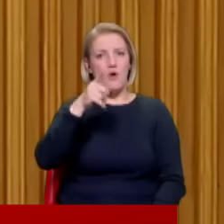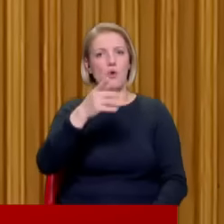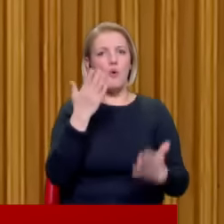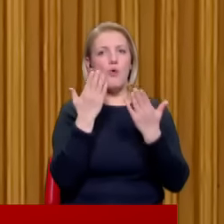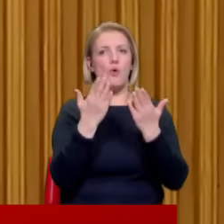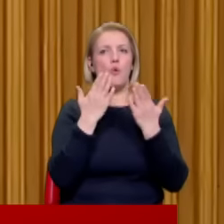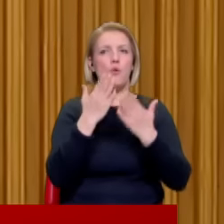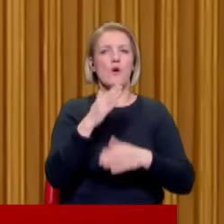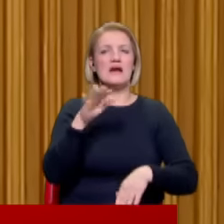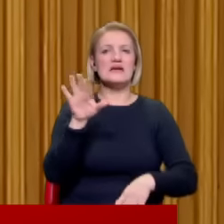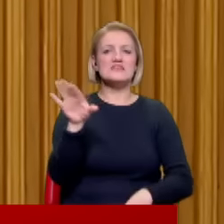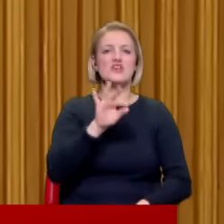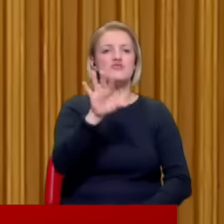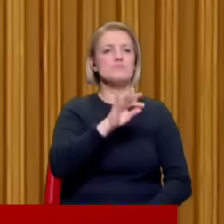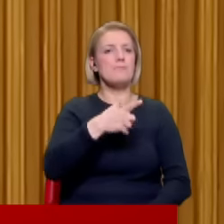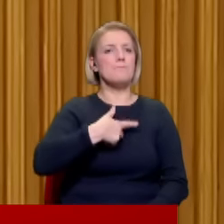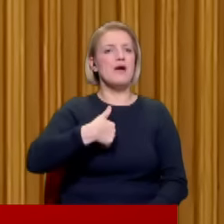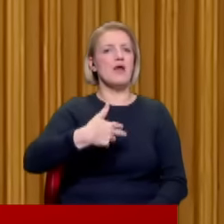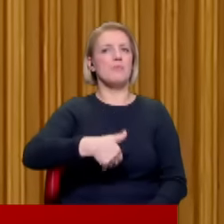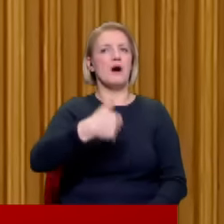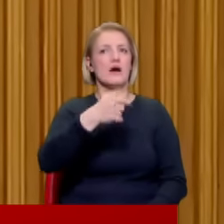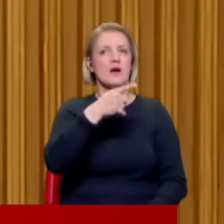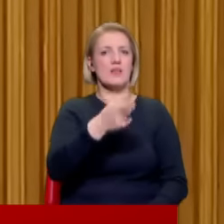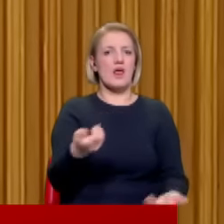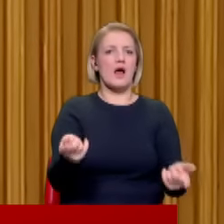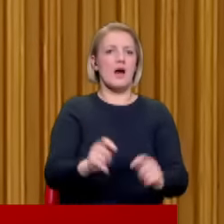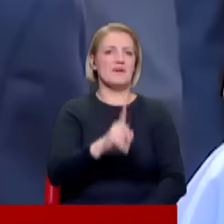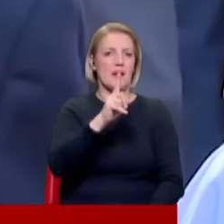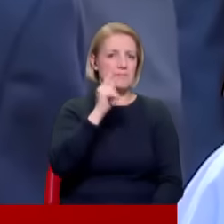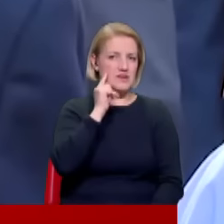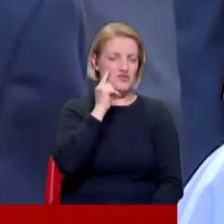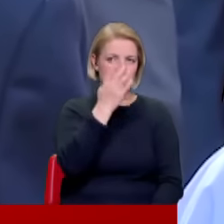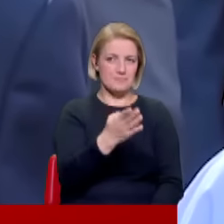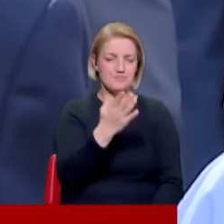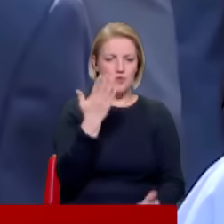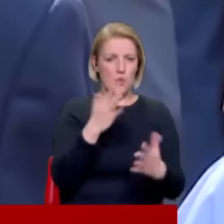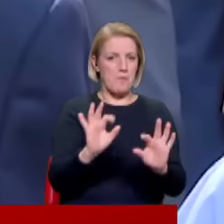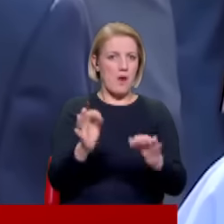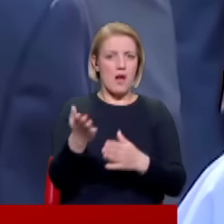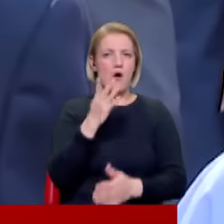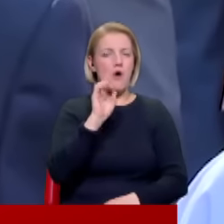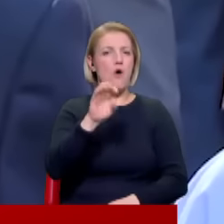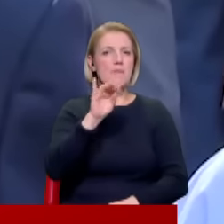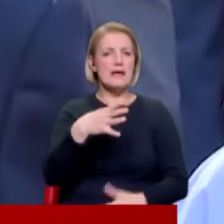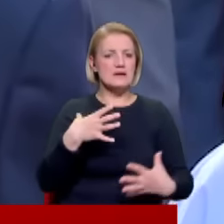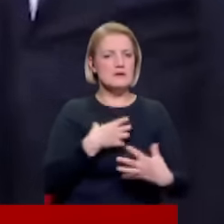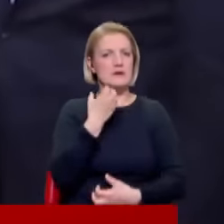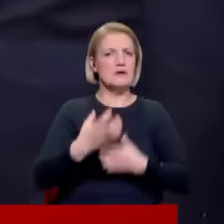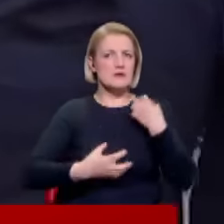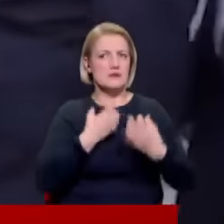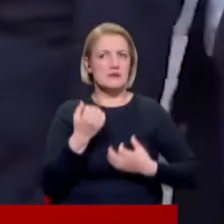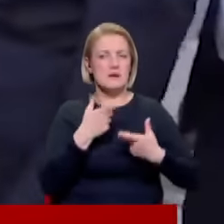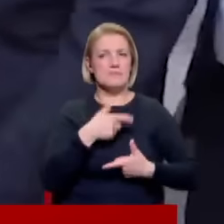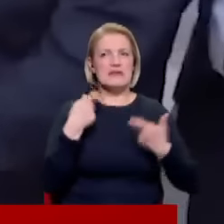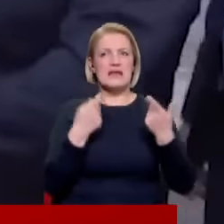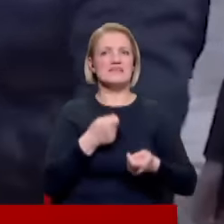okulları seçilmiş belediye başkanlarına kapatan birisin. Okullar bu haldeyken, öğretmenler sıkıntı çekerken,